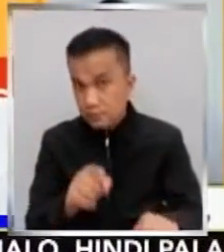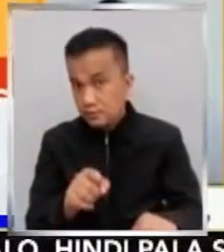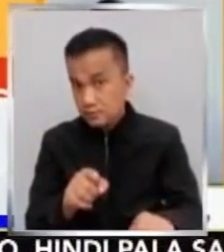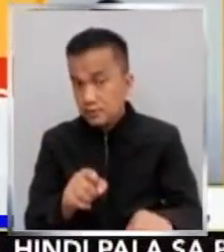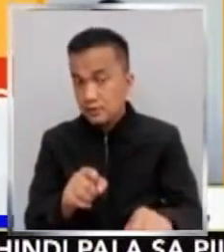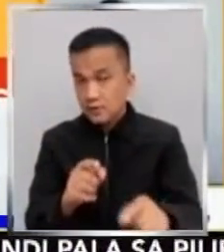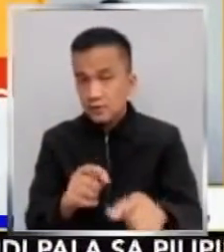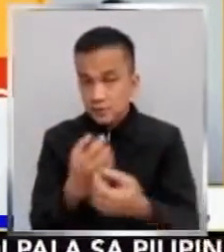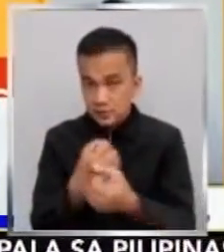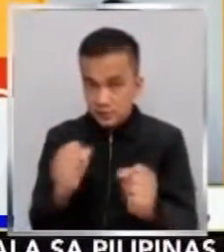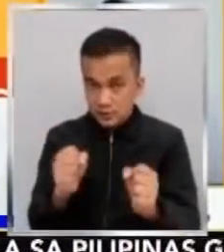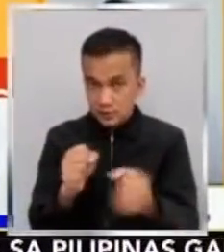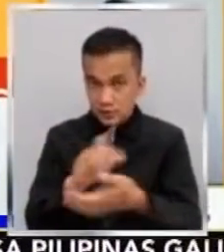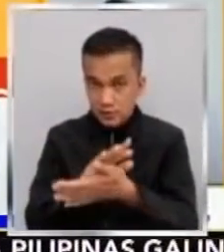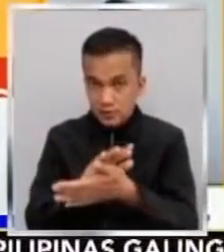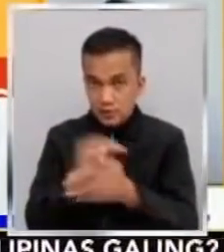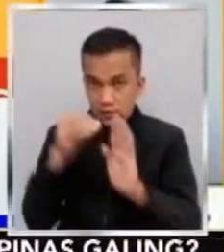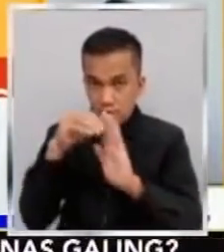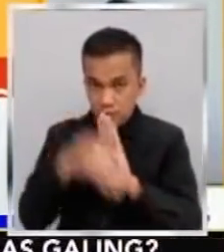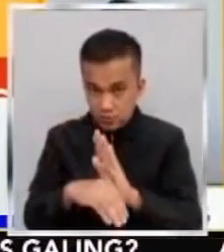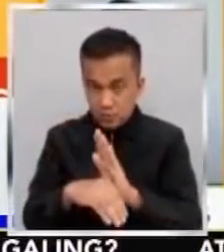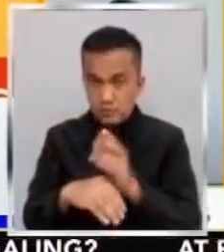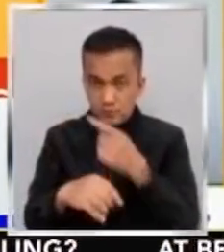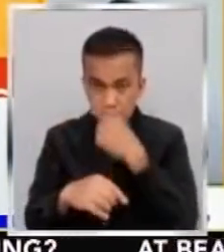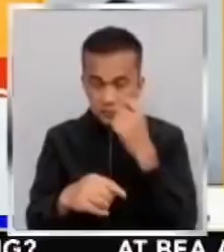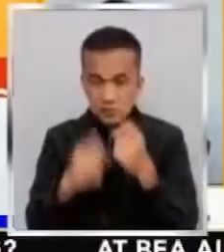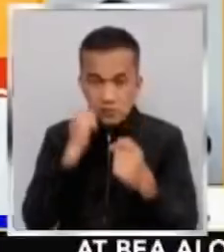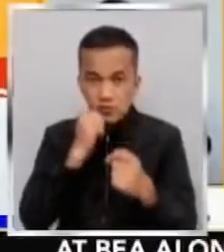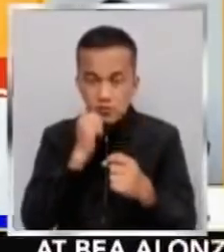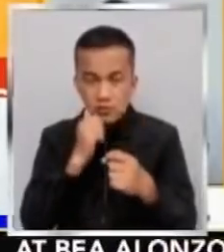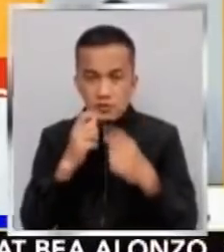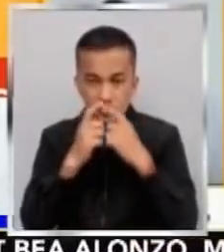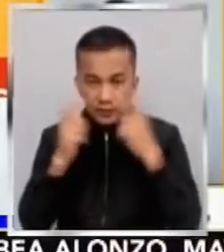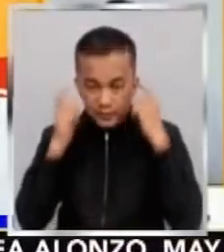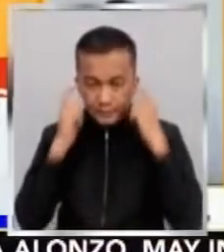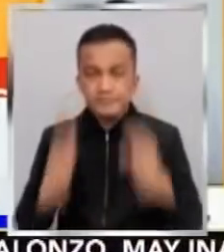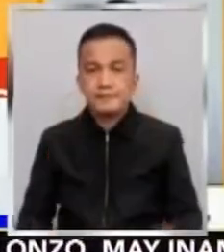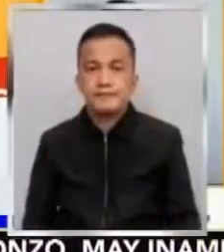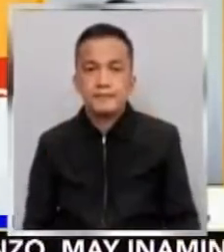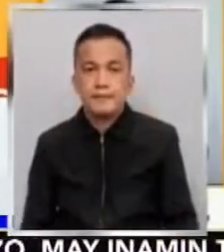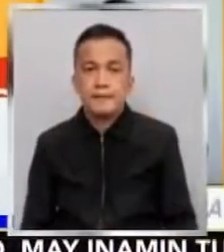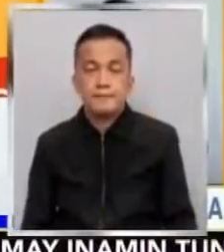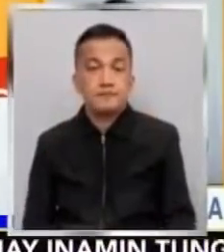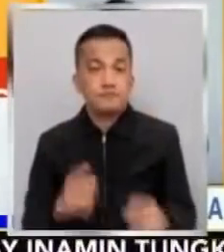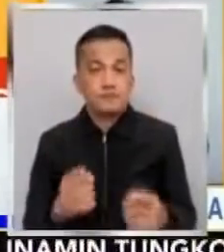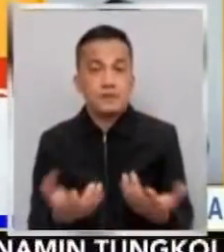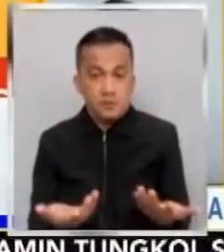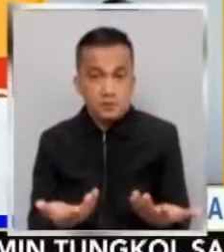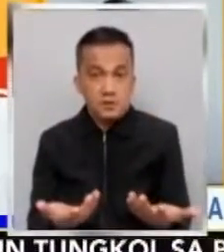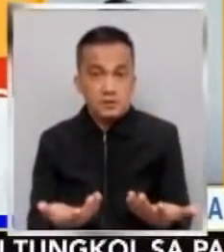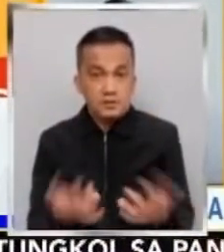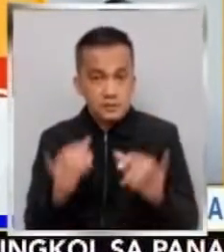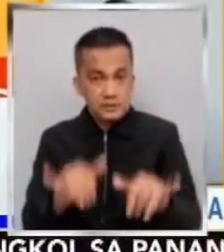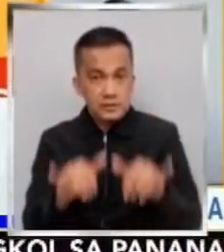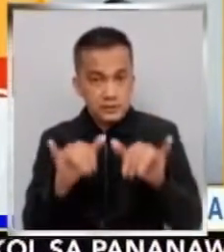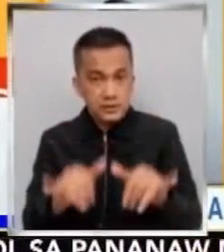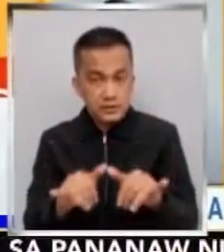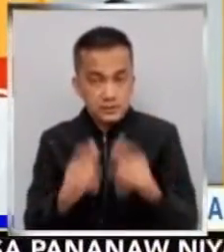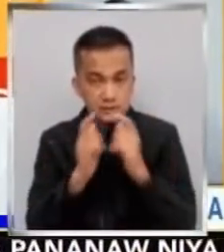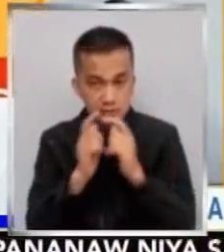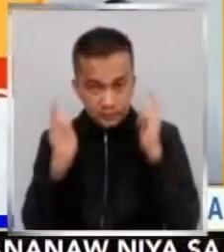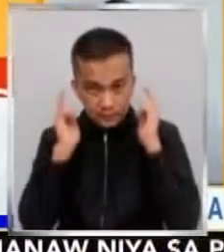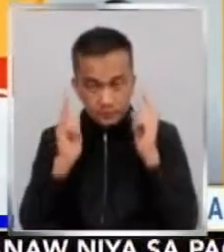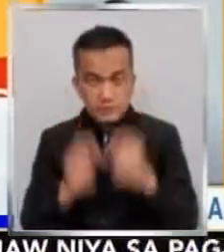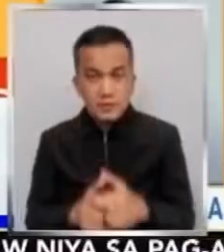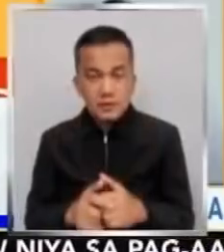COVID, bumaba po ang insidente natin dahil sa lagi natin pagsusuot po ng face mask. And therefore po, panatilihin po natin yan at syempre yung